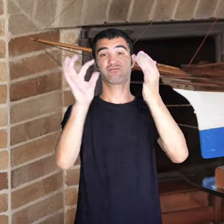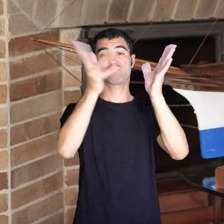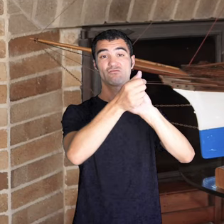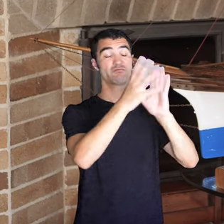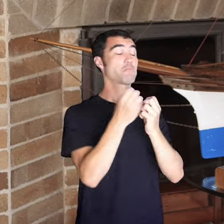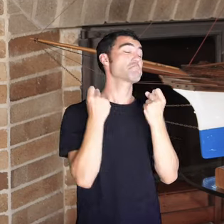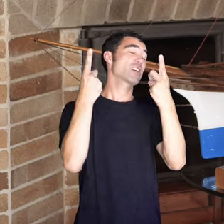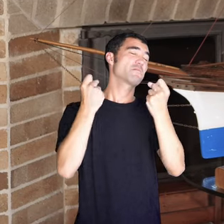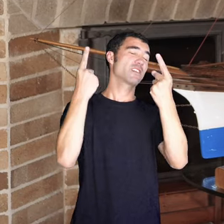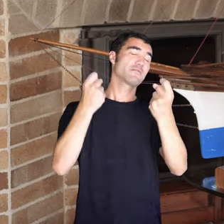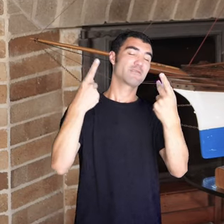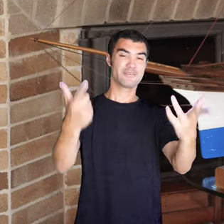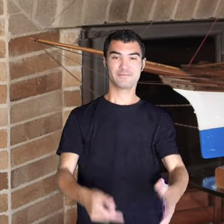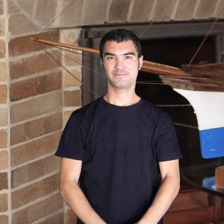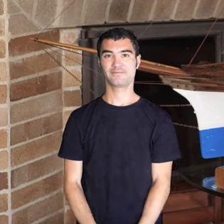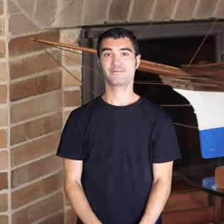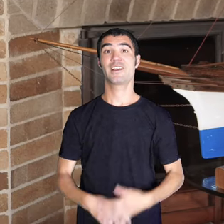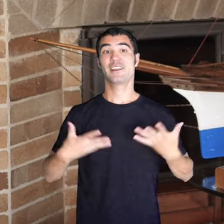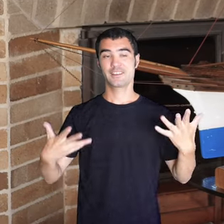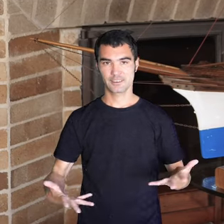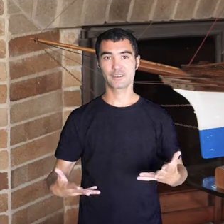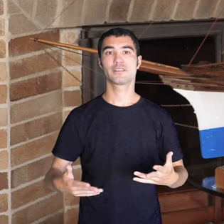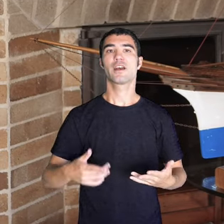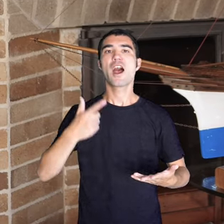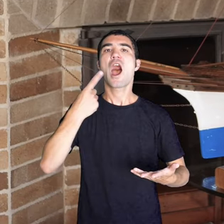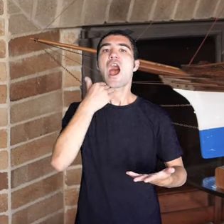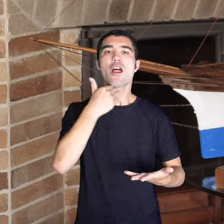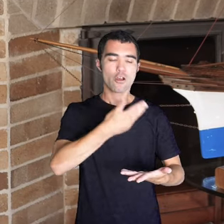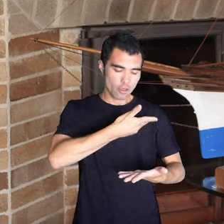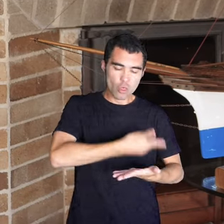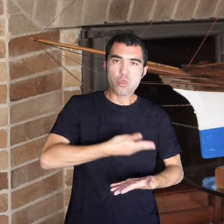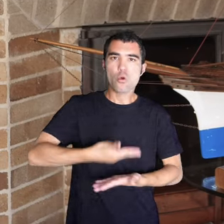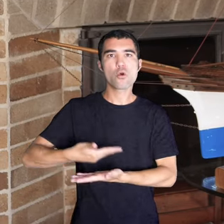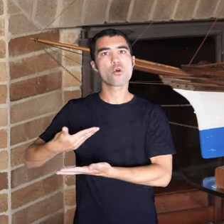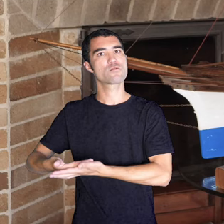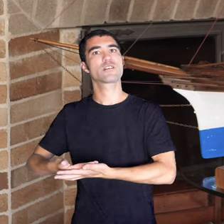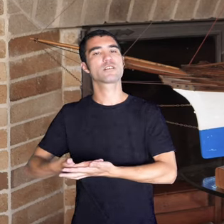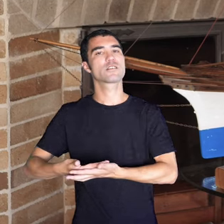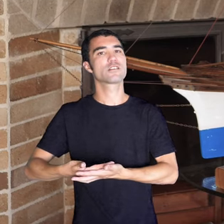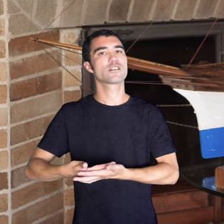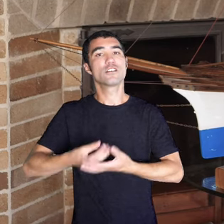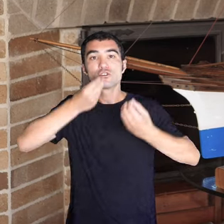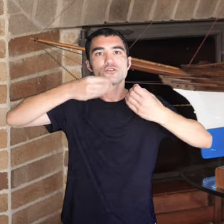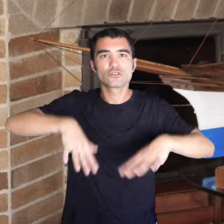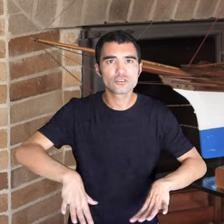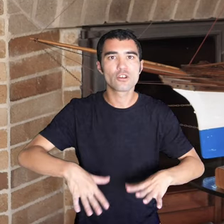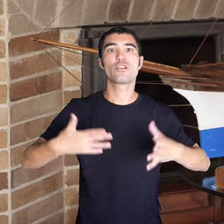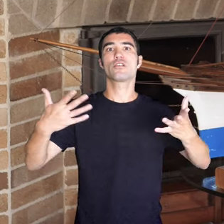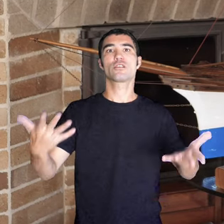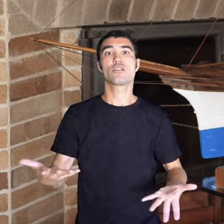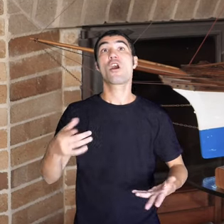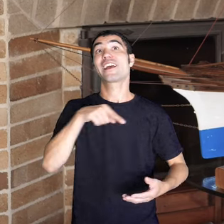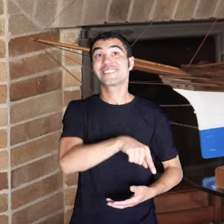a mils, ja siguin documents. Crec que tant això com pintura,